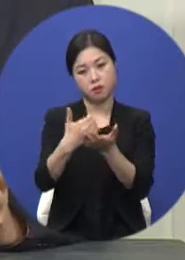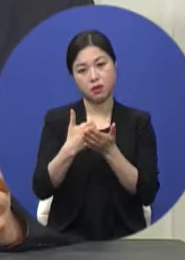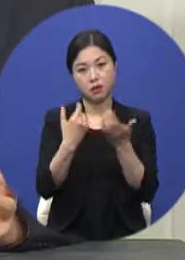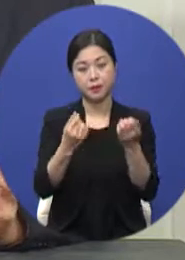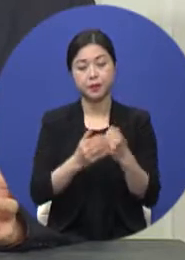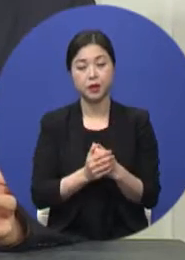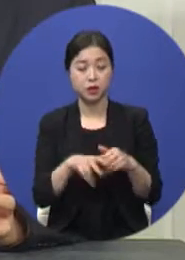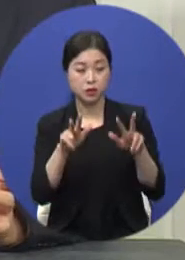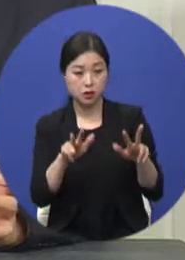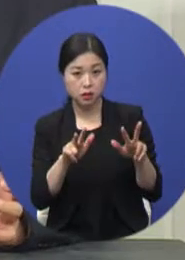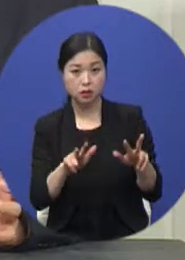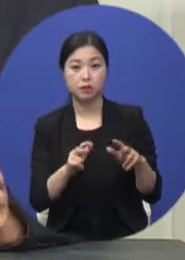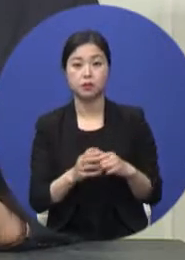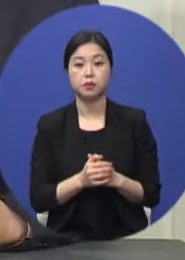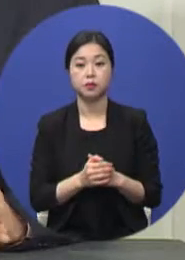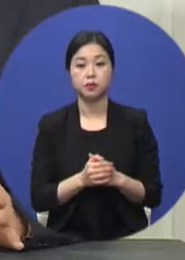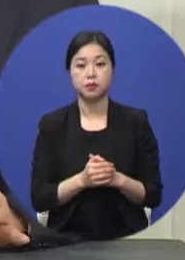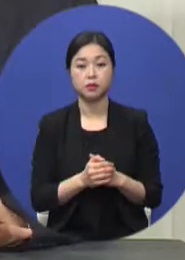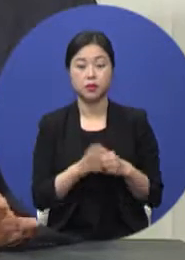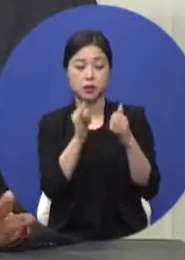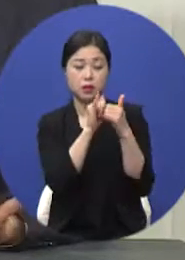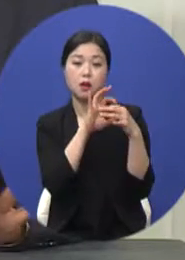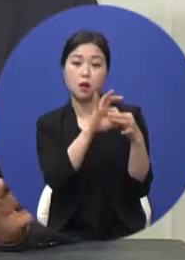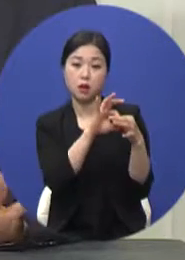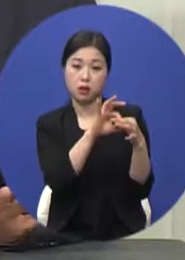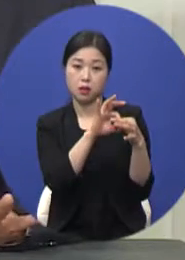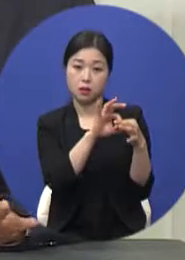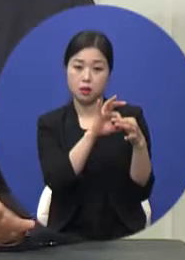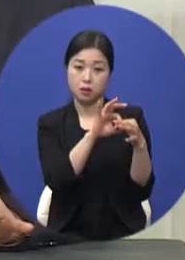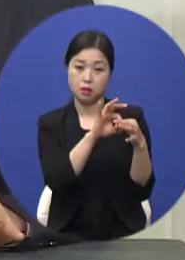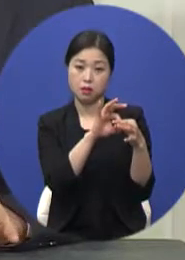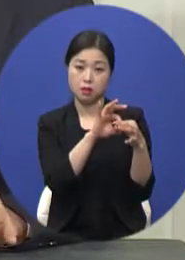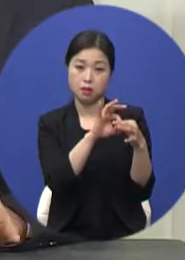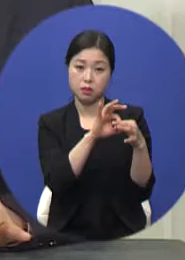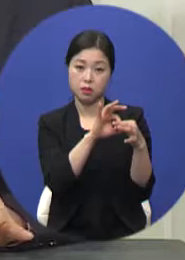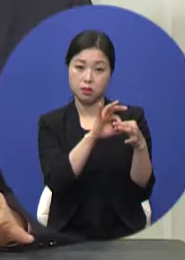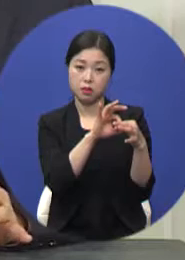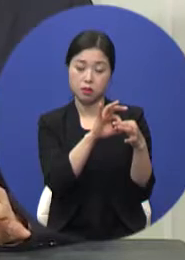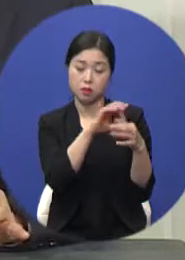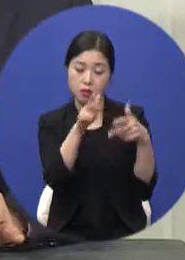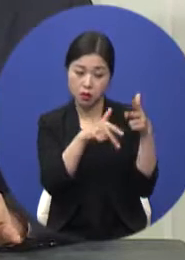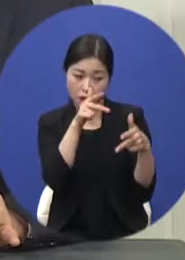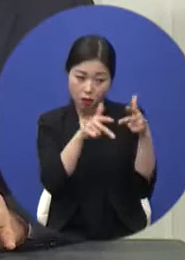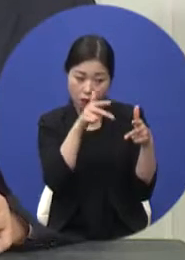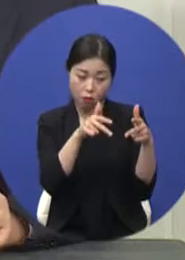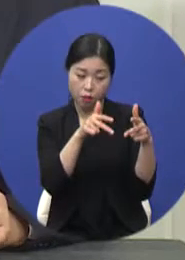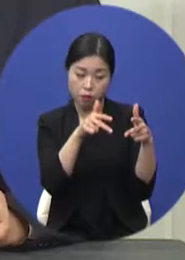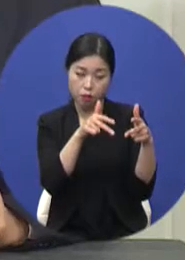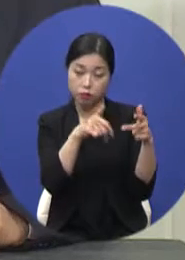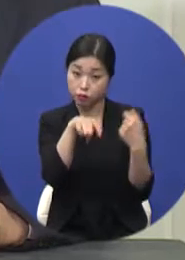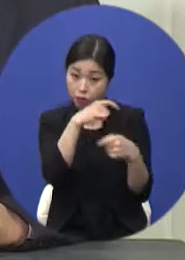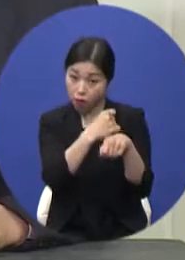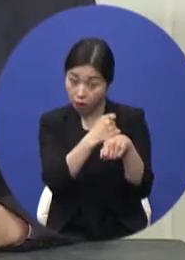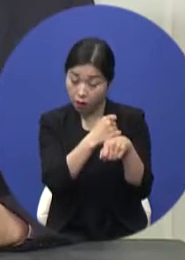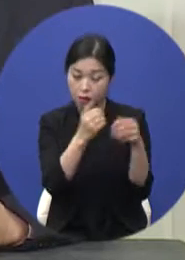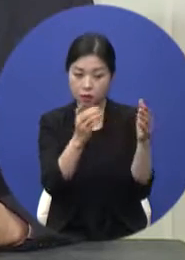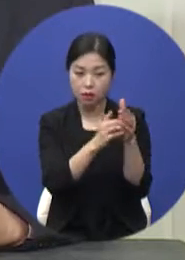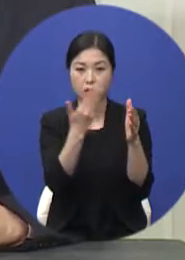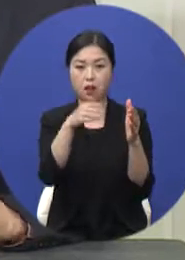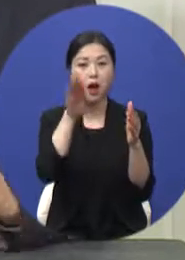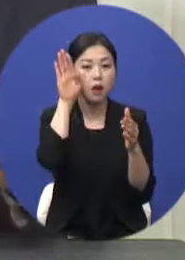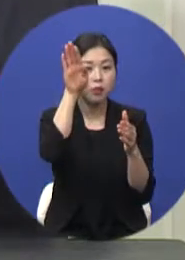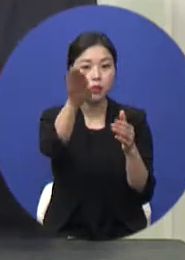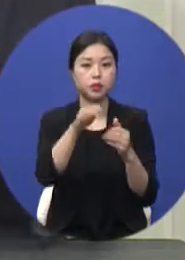어쨌든 이제 지금은 정적이나 아니면은 인간관계 그 관계로 이렇게 사업을 해 오셨다 그러면 앞으로는 철저한